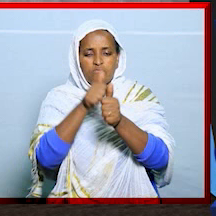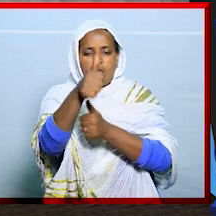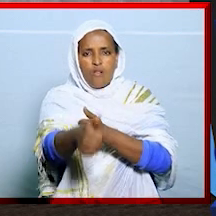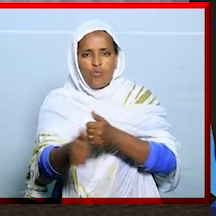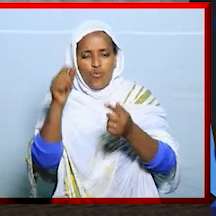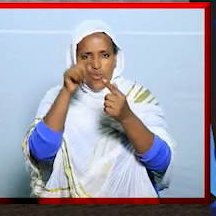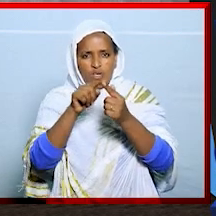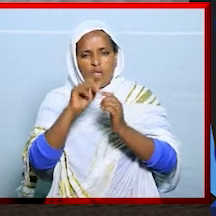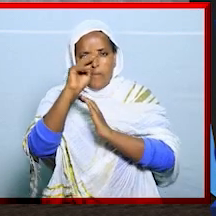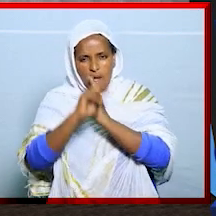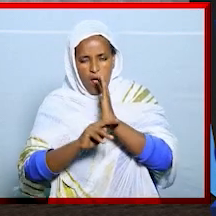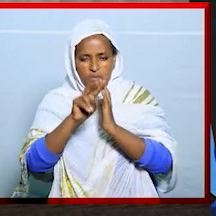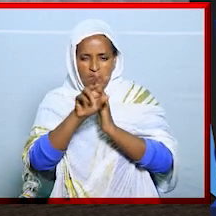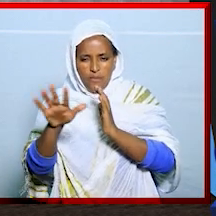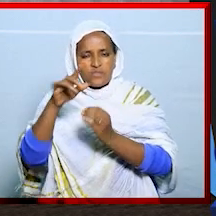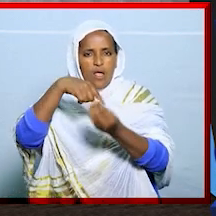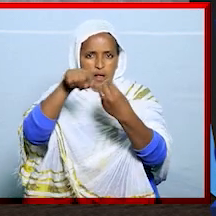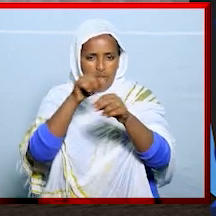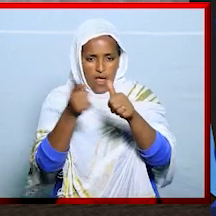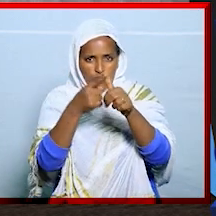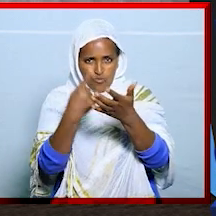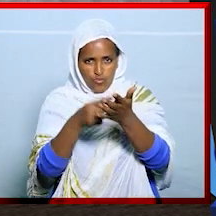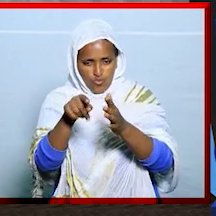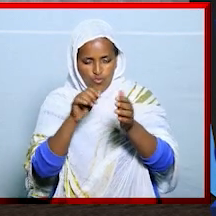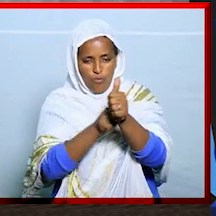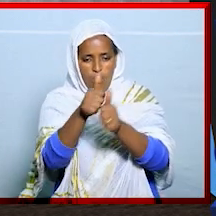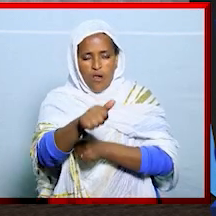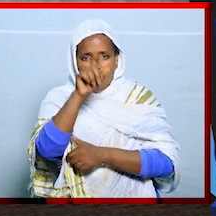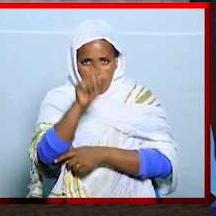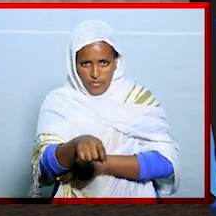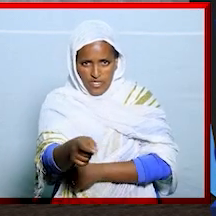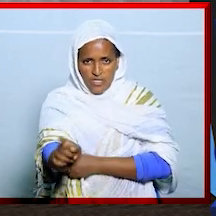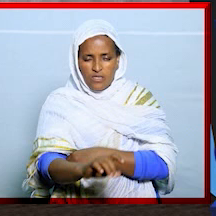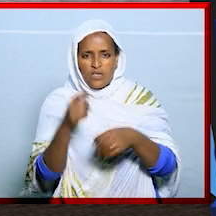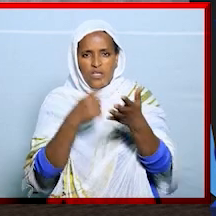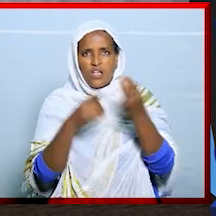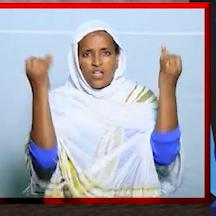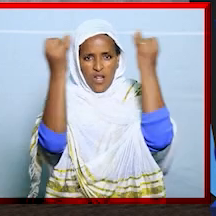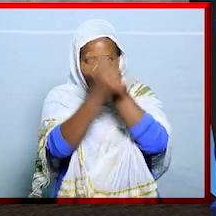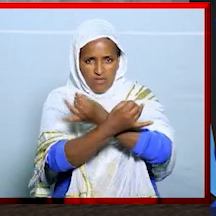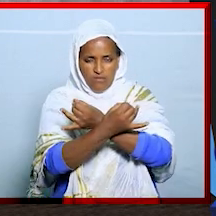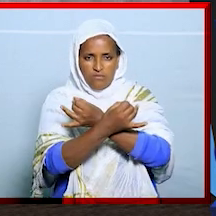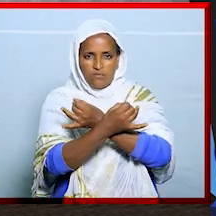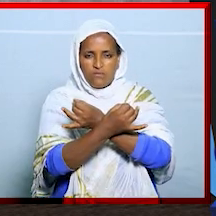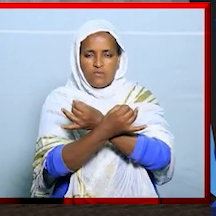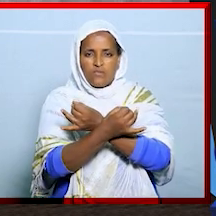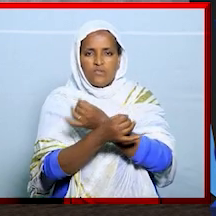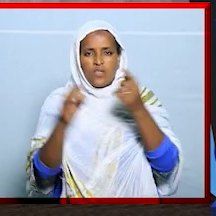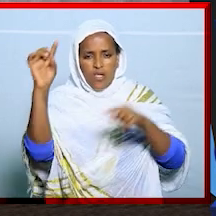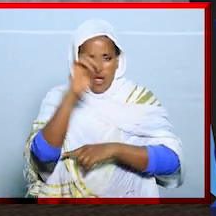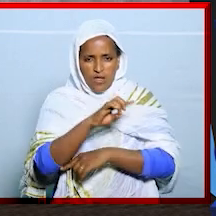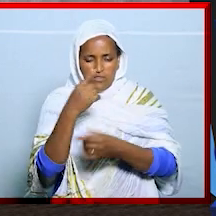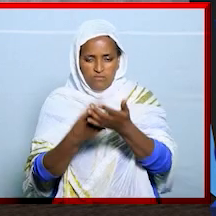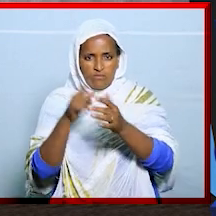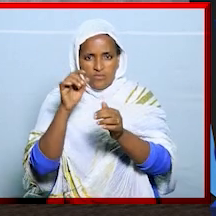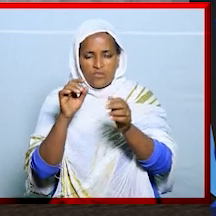አካባቢ ወደ መጋቢት 25 እንደዚህ አካባቢ ነው። አንዱ እሱ ነው፣ እሱ ማለፍ አለበት። ሪና መዓልቶ ሌሊት